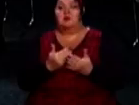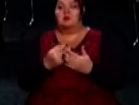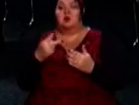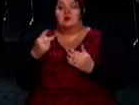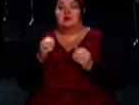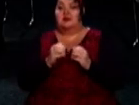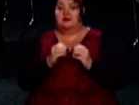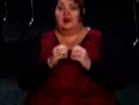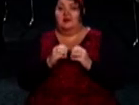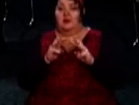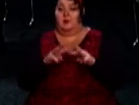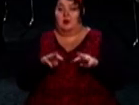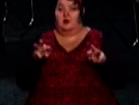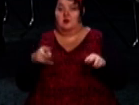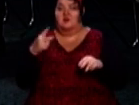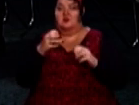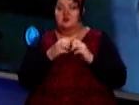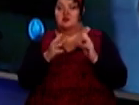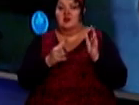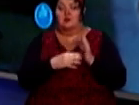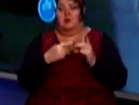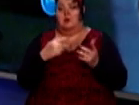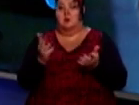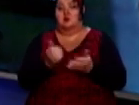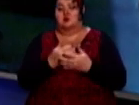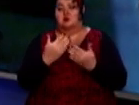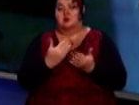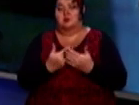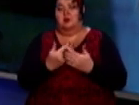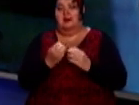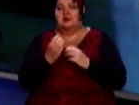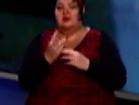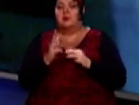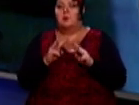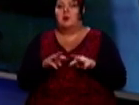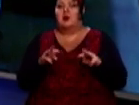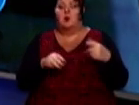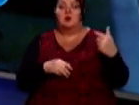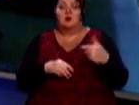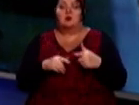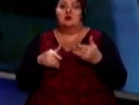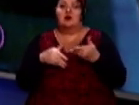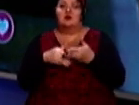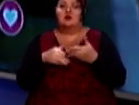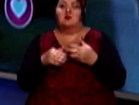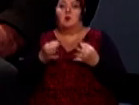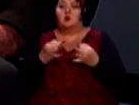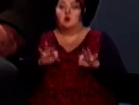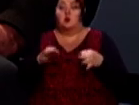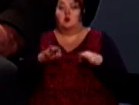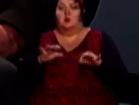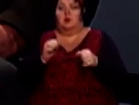в 2019 ми виходимо на порядка 13 мільйонів гривень. І ці засоби доступності, власне, і